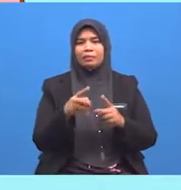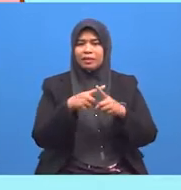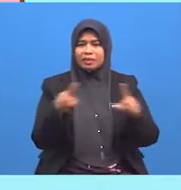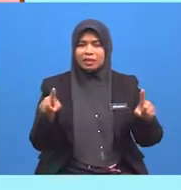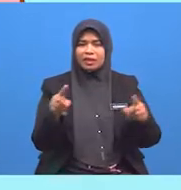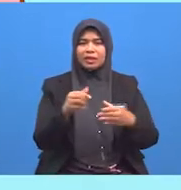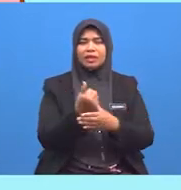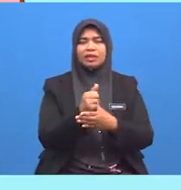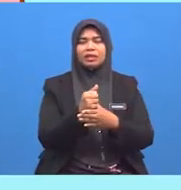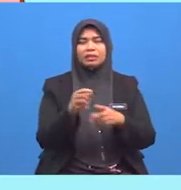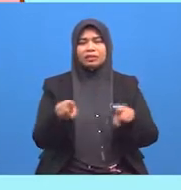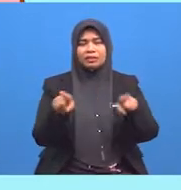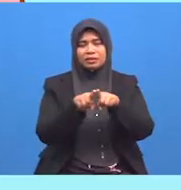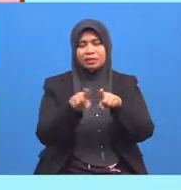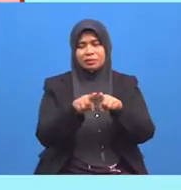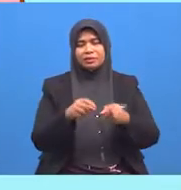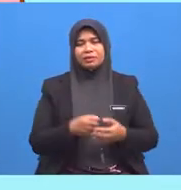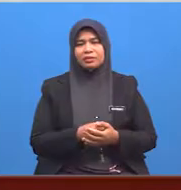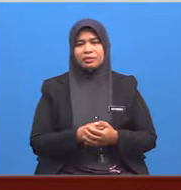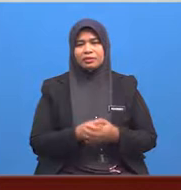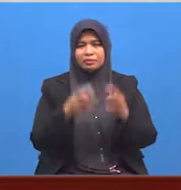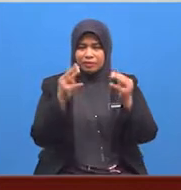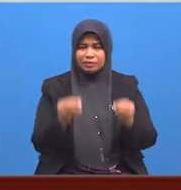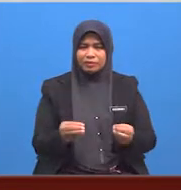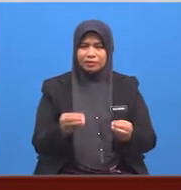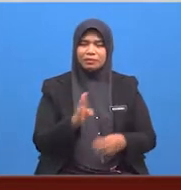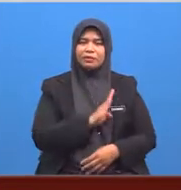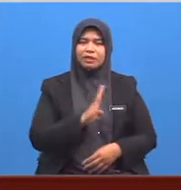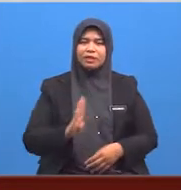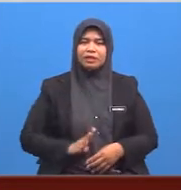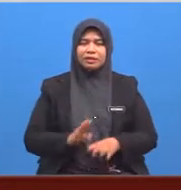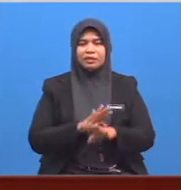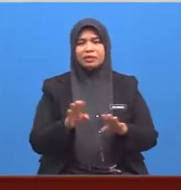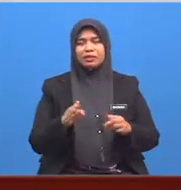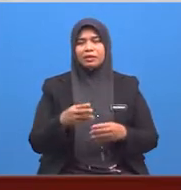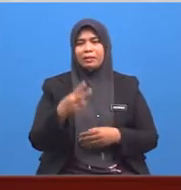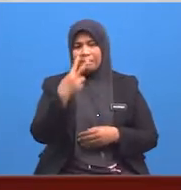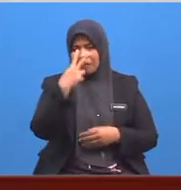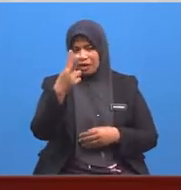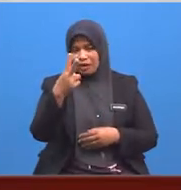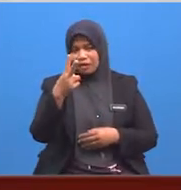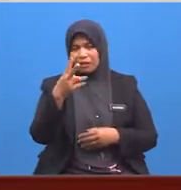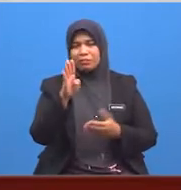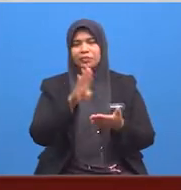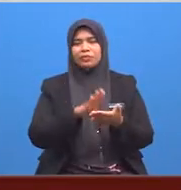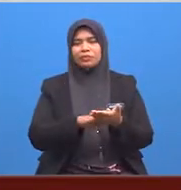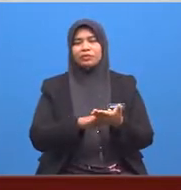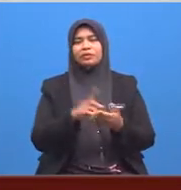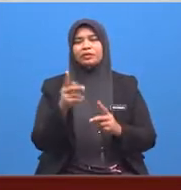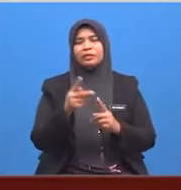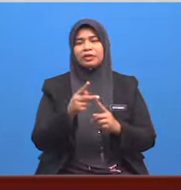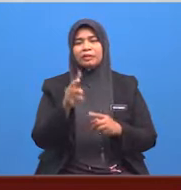membisikkan antara sesama individu Baginda tidak pernah memandang hina kepada mana-mana individu